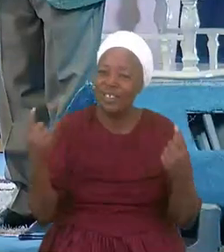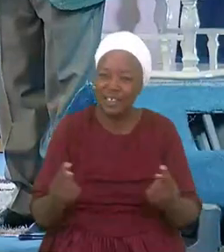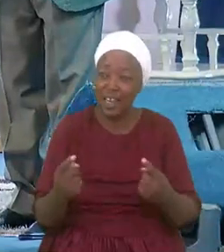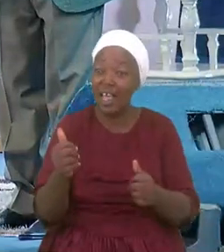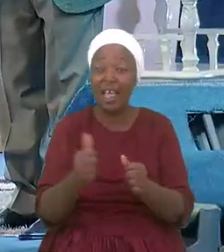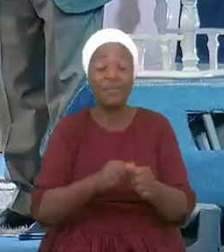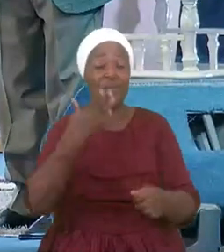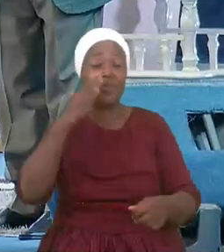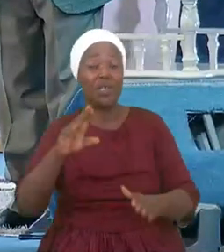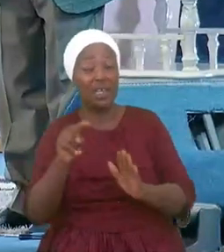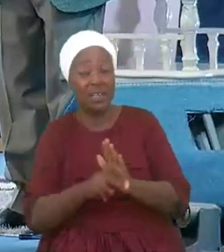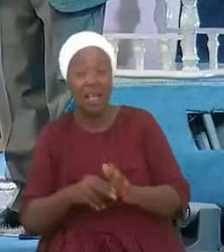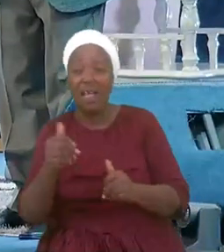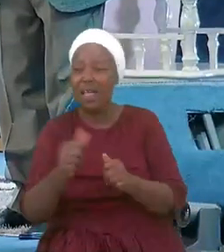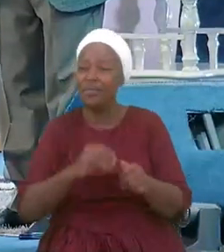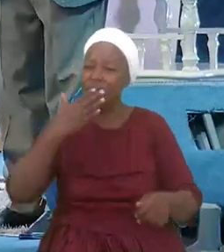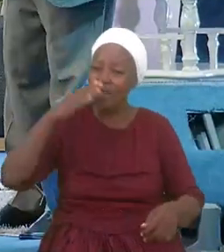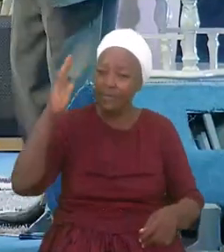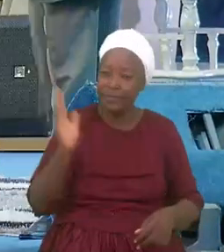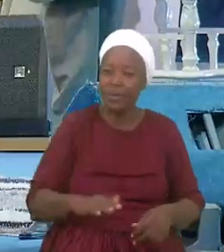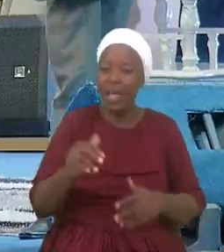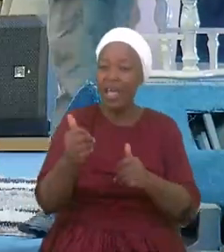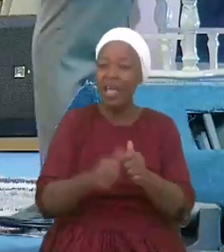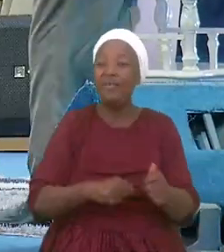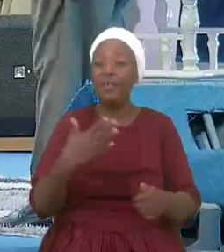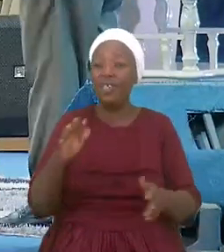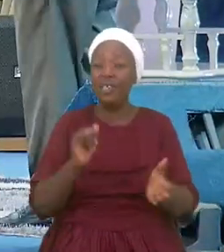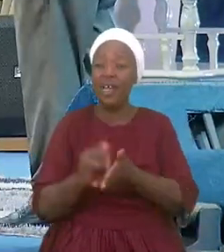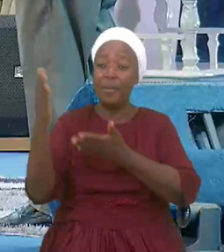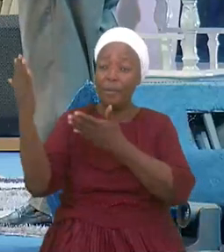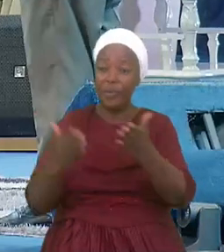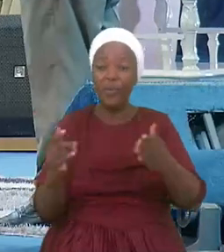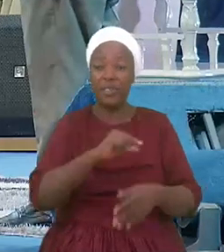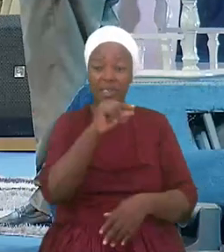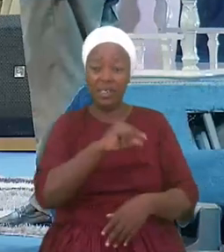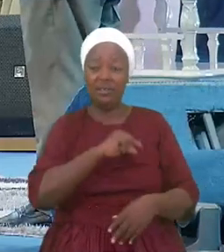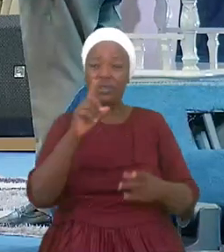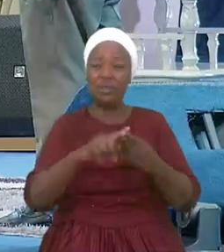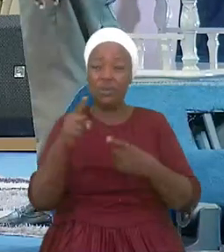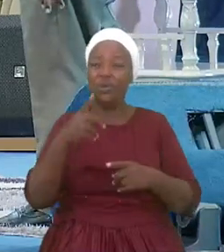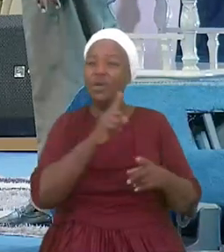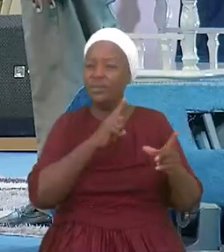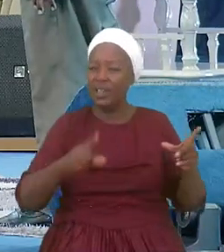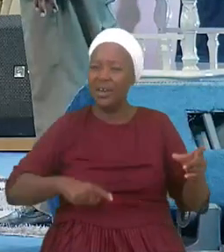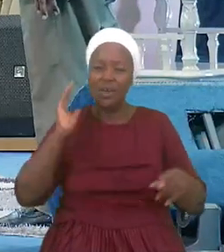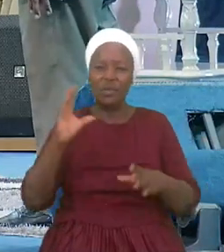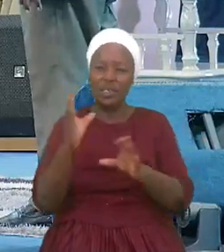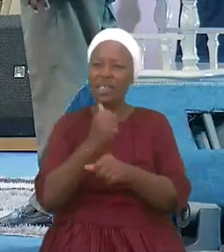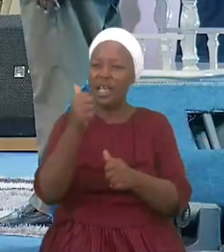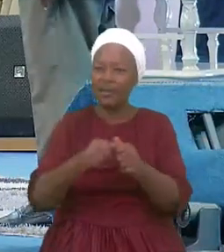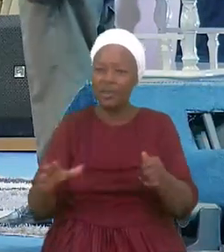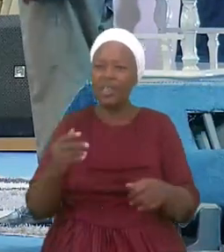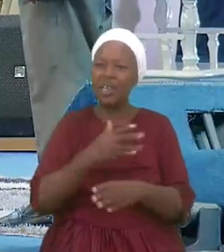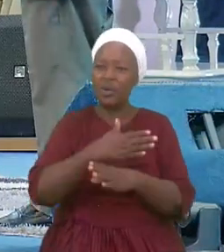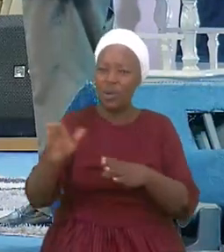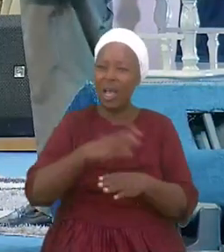abondamment il va vous pardonner abondamment tout pêcher toutes mes chancés tout mal tout ce